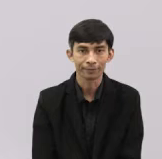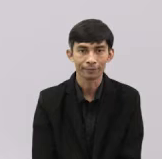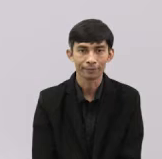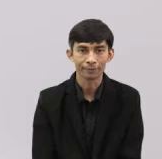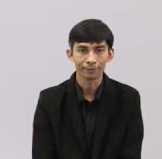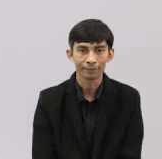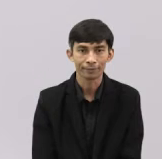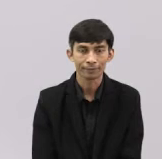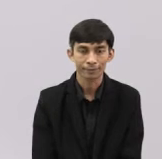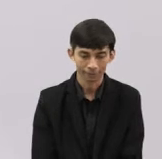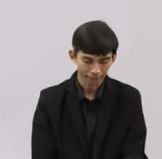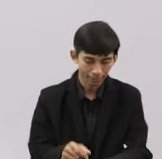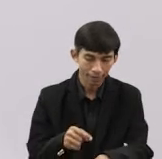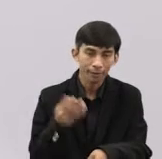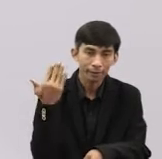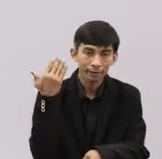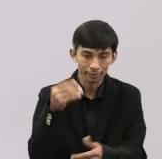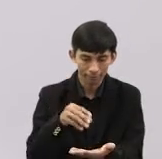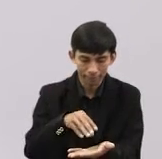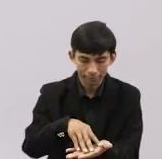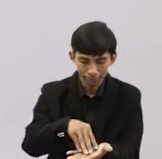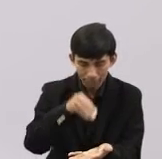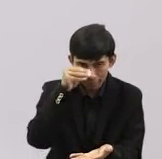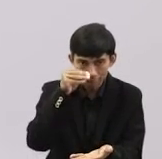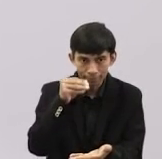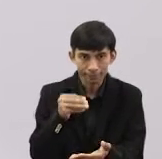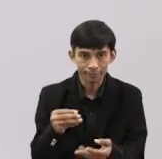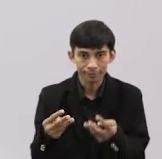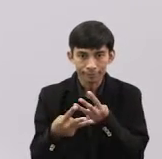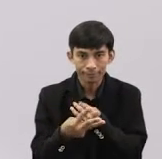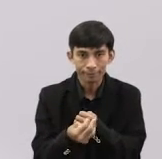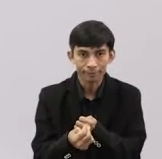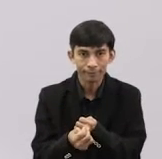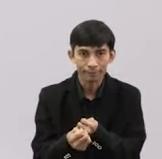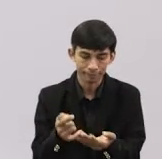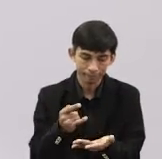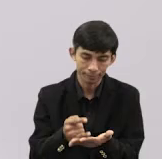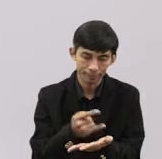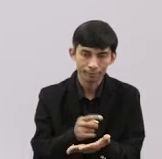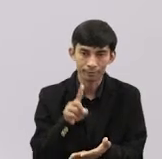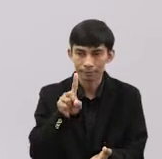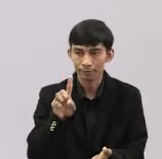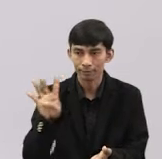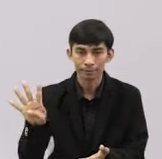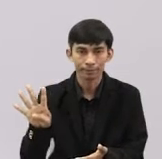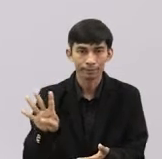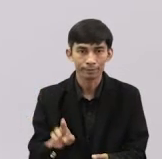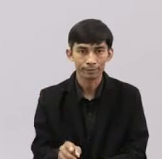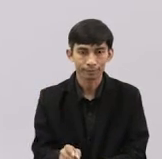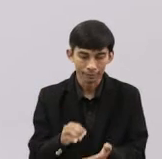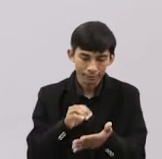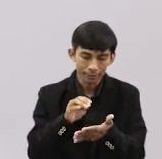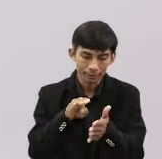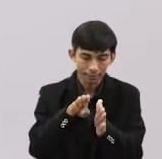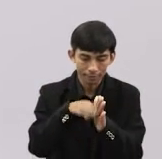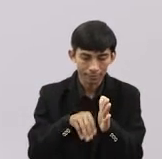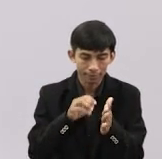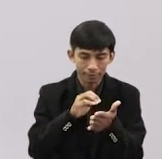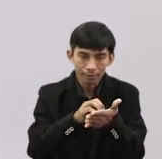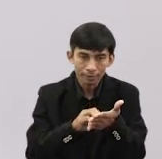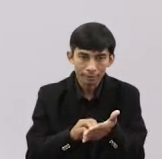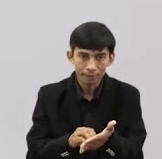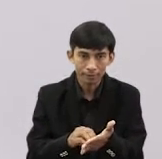Chà, cả bị mong muốn, cứ con ban sạc xa khẩn đất vật chía, nơi mê riêng tì đọc bốn, cả đó chầm nuốn